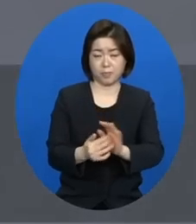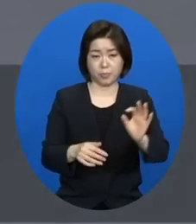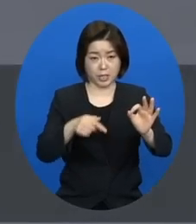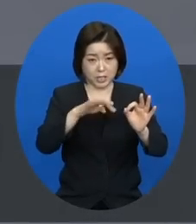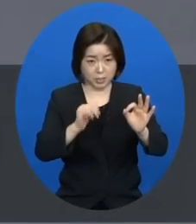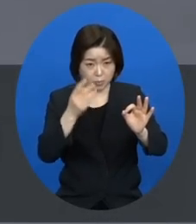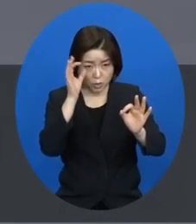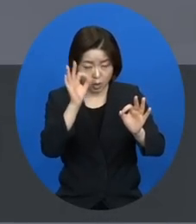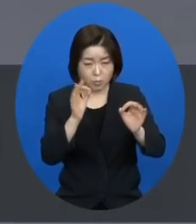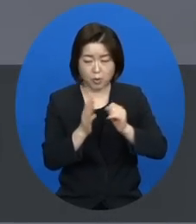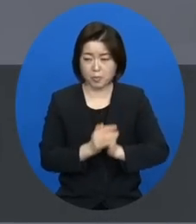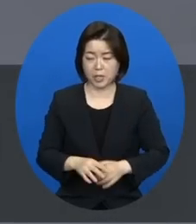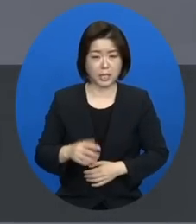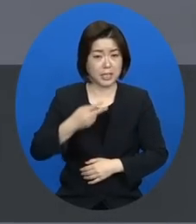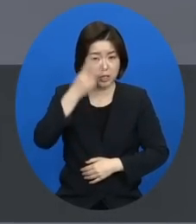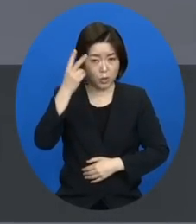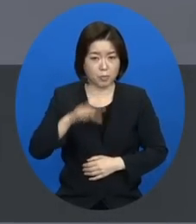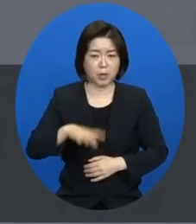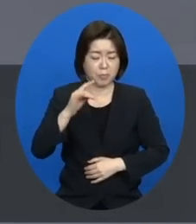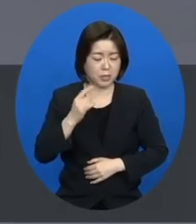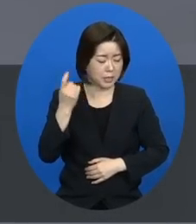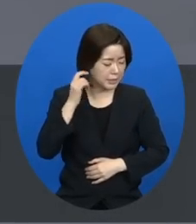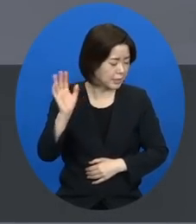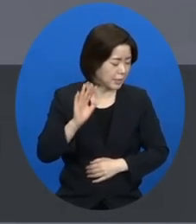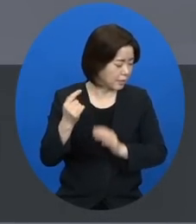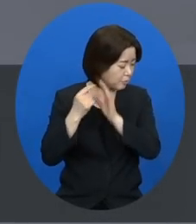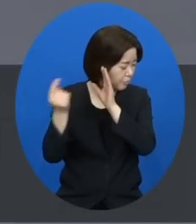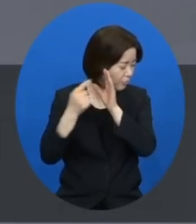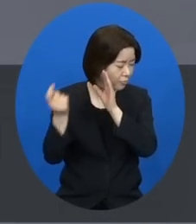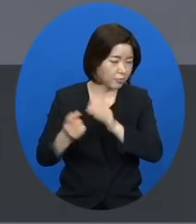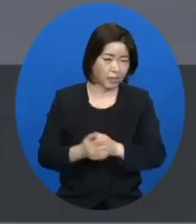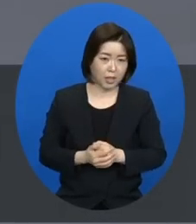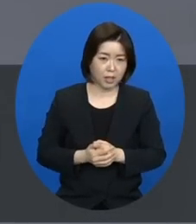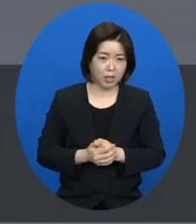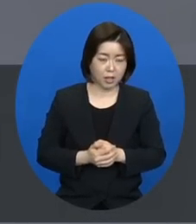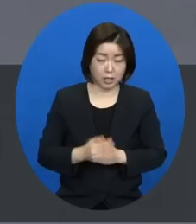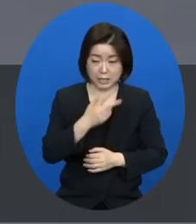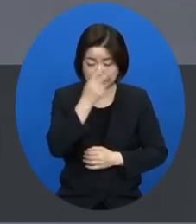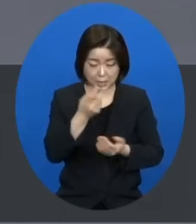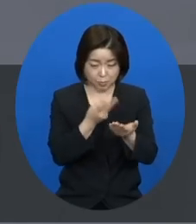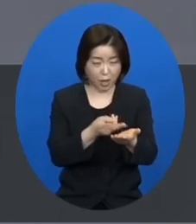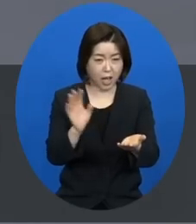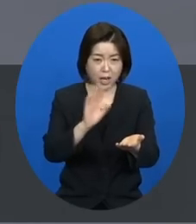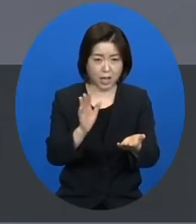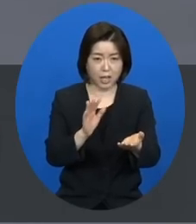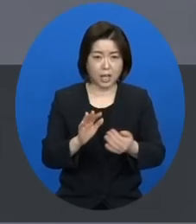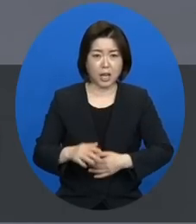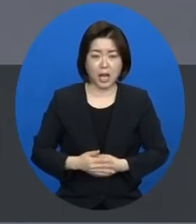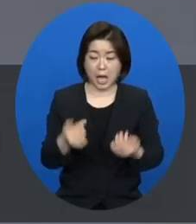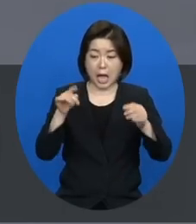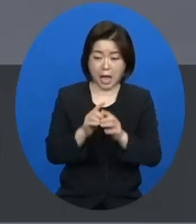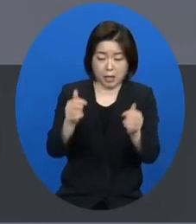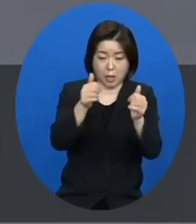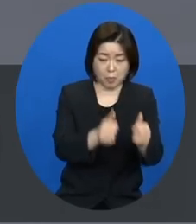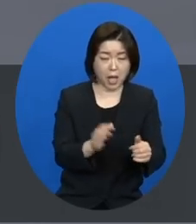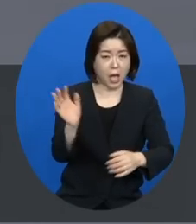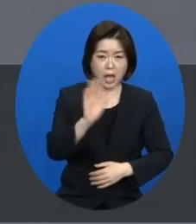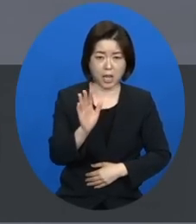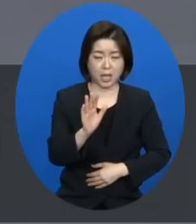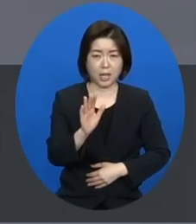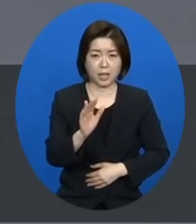보시면 요셉이 먼저 듣지 않고 동침하지 아니할 뿐더러 함께 있지도